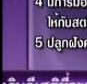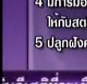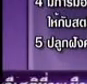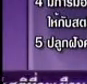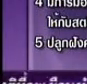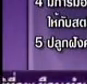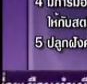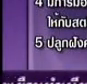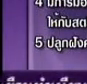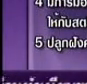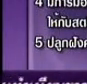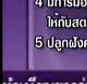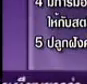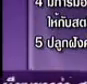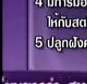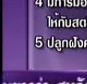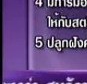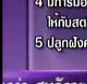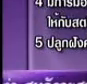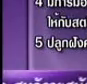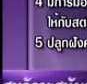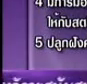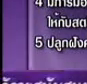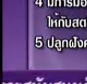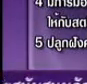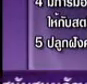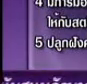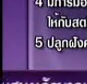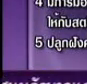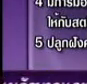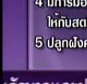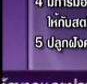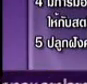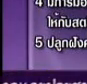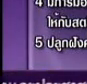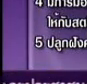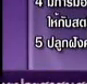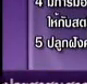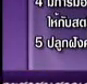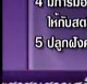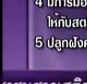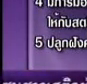ทนต่อสู้กับอุปสรรคและควรมีการปลูกฝังค่านิยมให้เห็นความสำคัญของสตรีไทยค่ะ